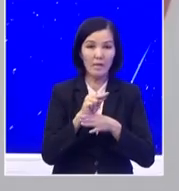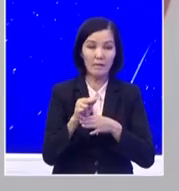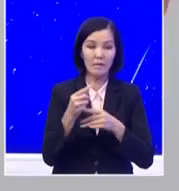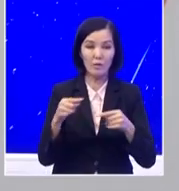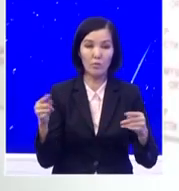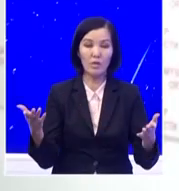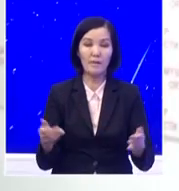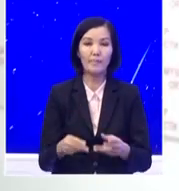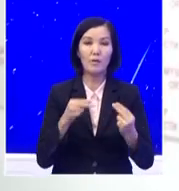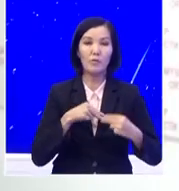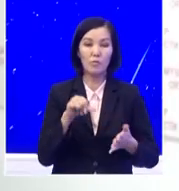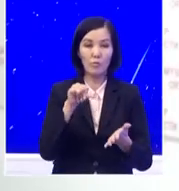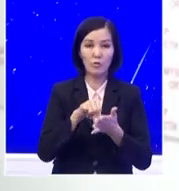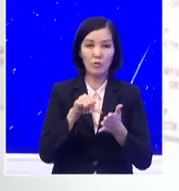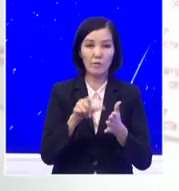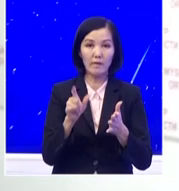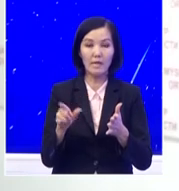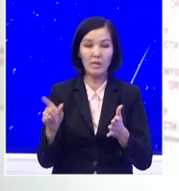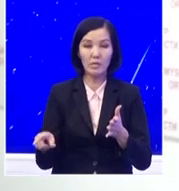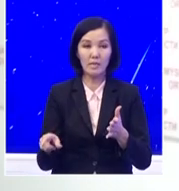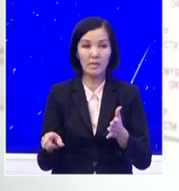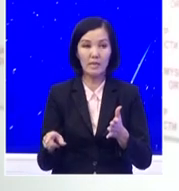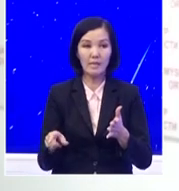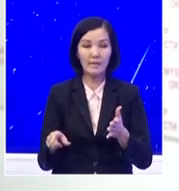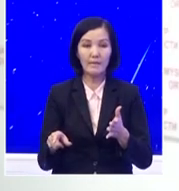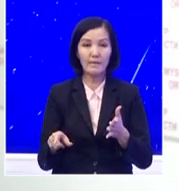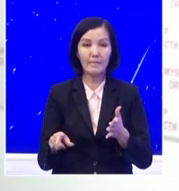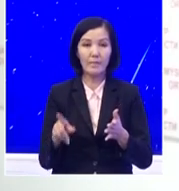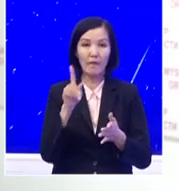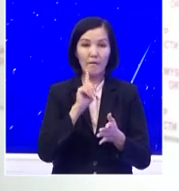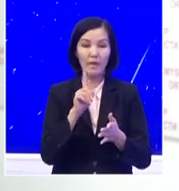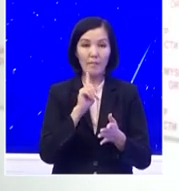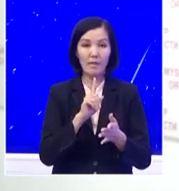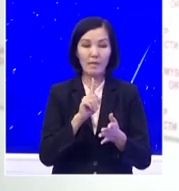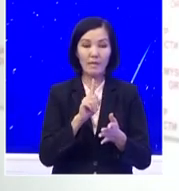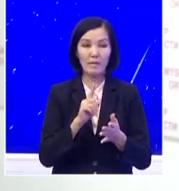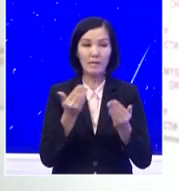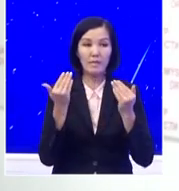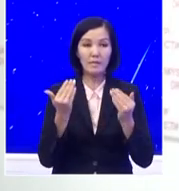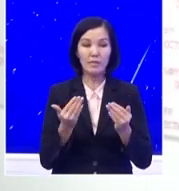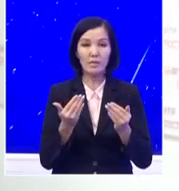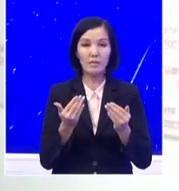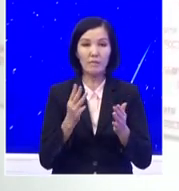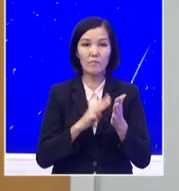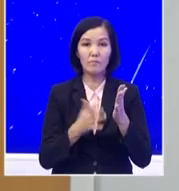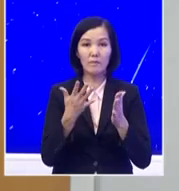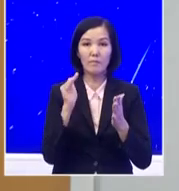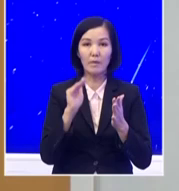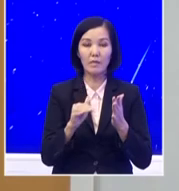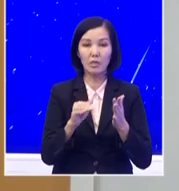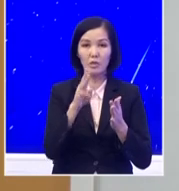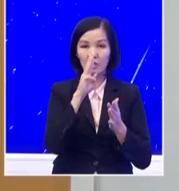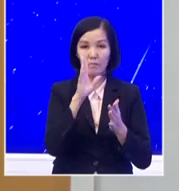далее. Трудоустройство граждан несет временный характер, заработной платы 85 тысяч тенге. До